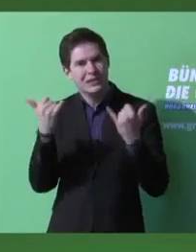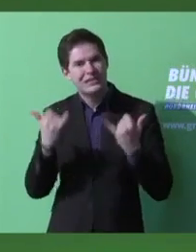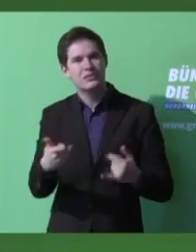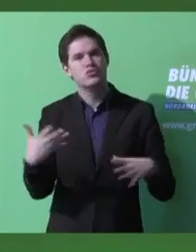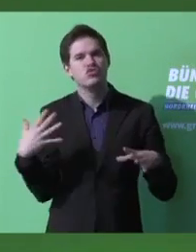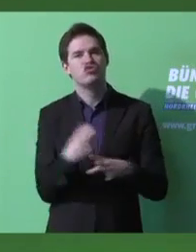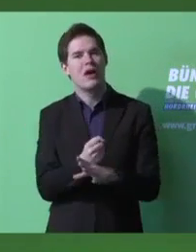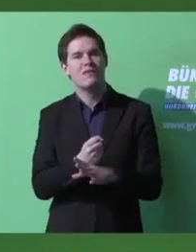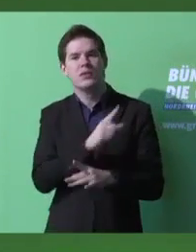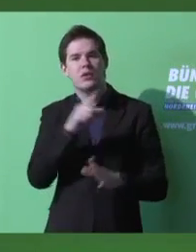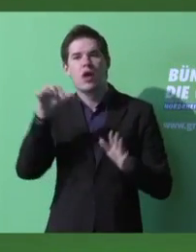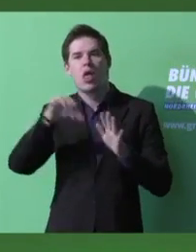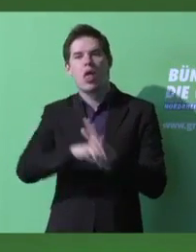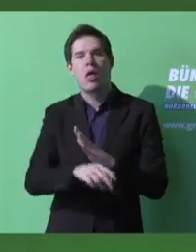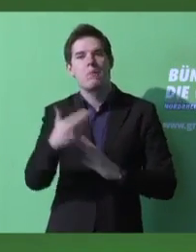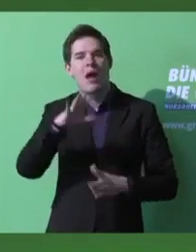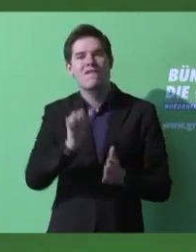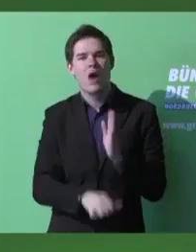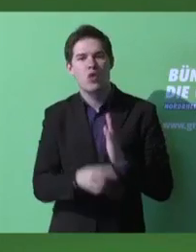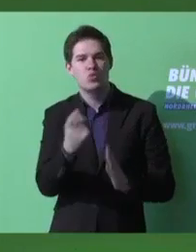Vergeblichkeitsfalle herauskommen und